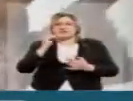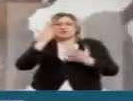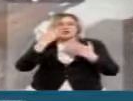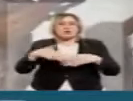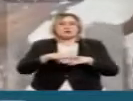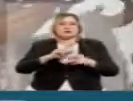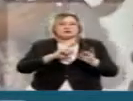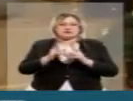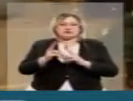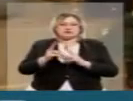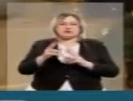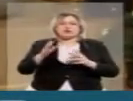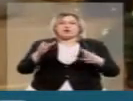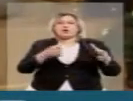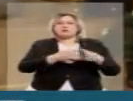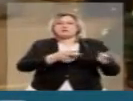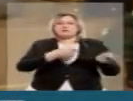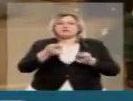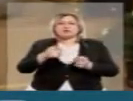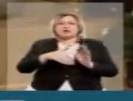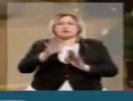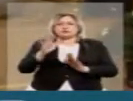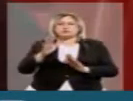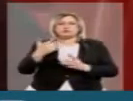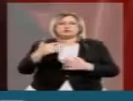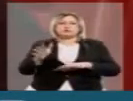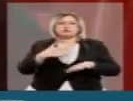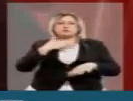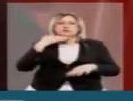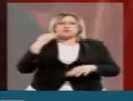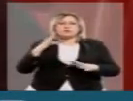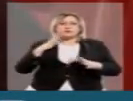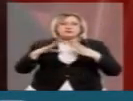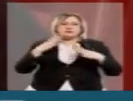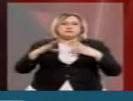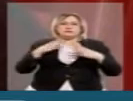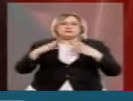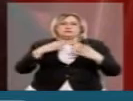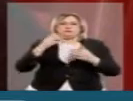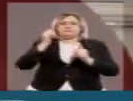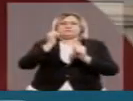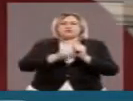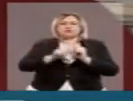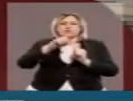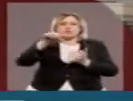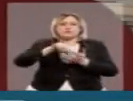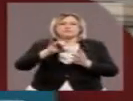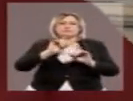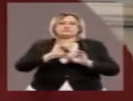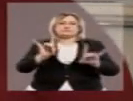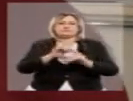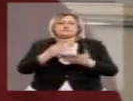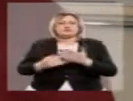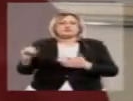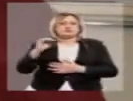құрылғанына 6-шы жыл. Осындай ауқымы кең жарыстарға олар жиі қатысып тұрады. Көбіне қойылымдары еліміздің тарихына арналады. Мы приехали